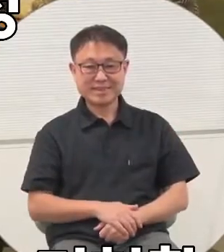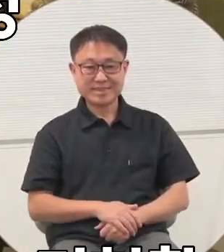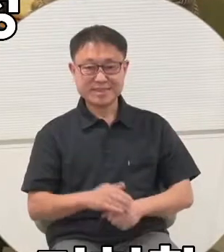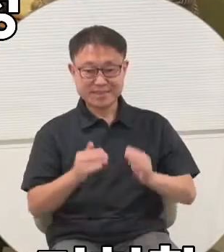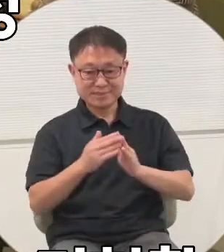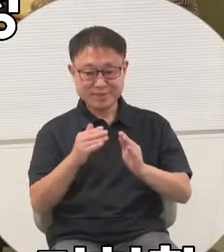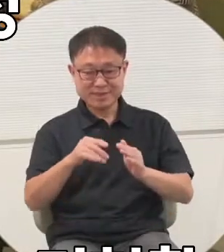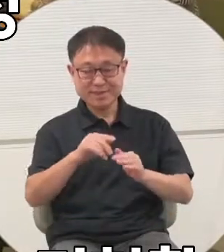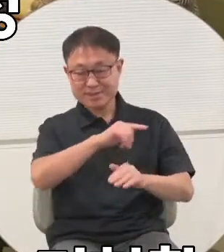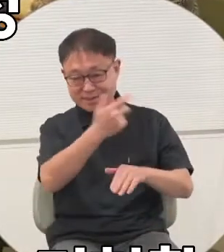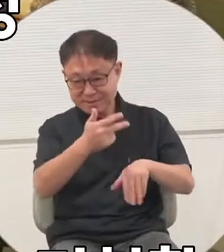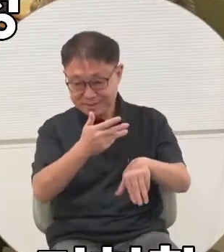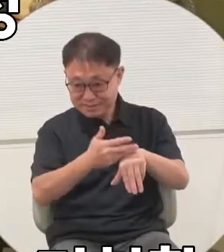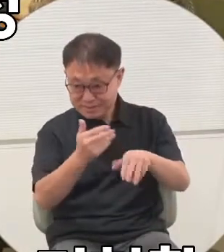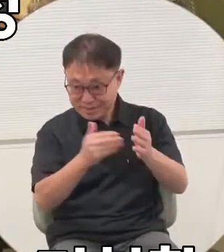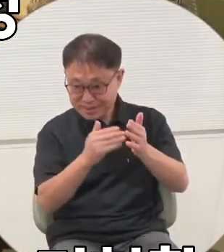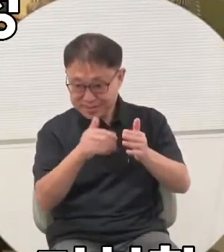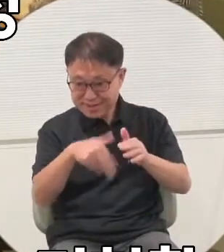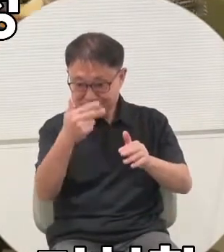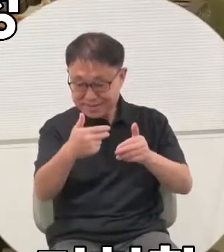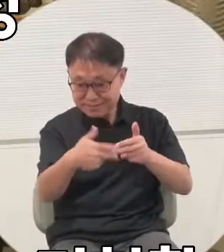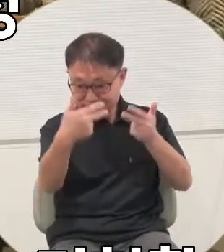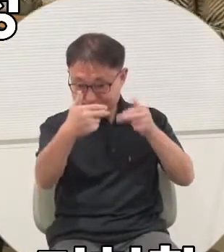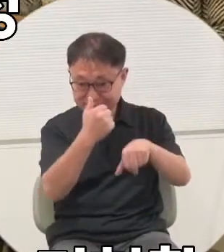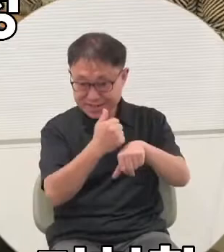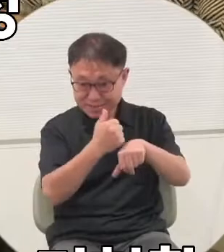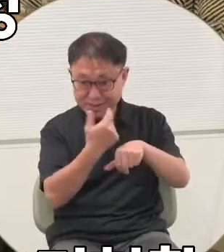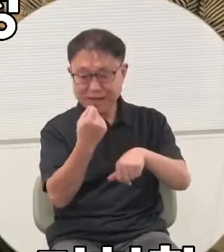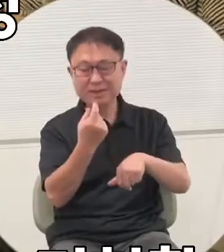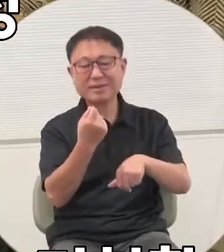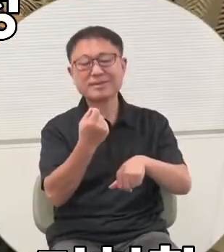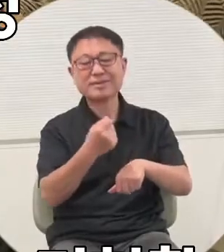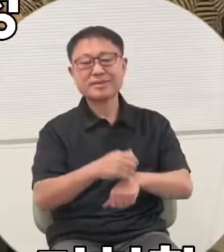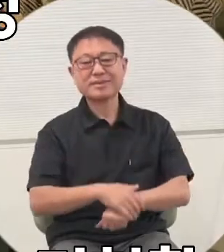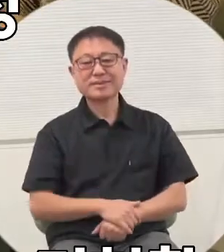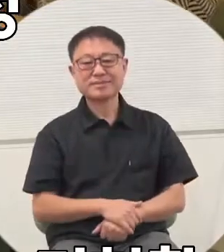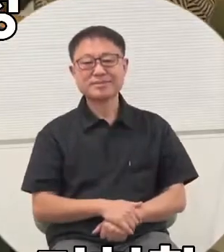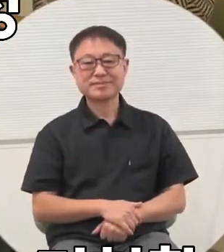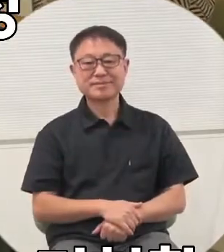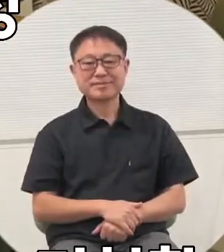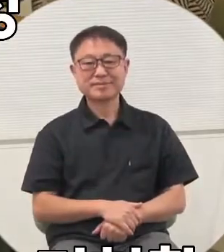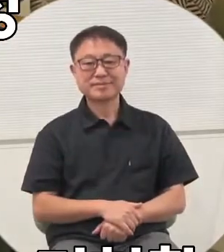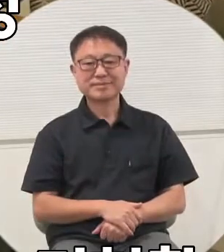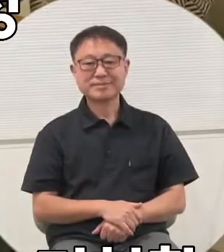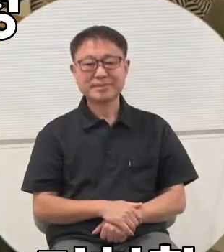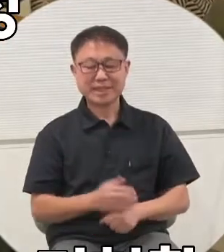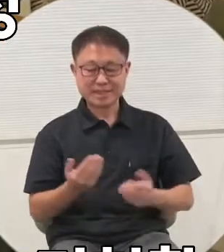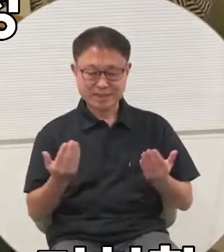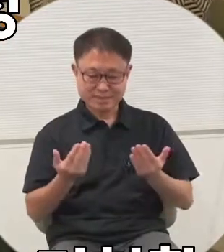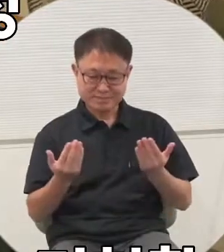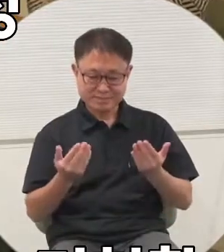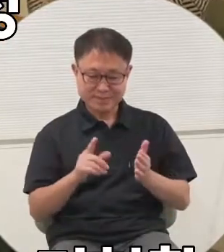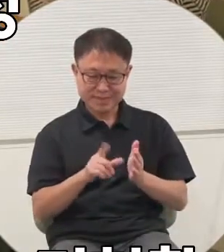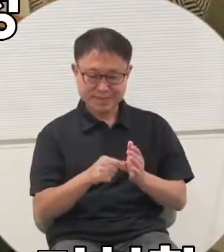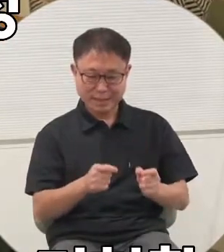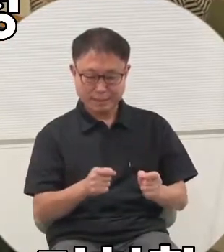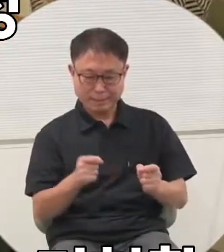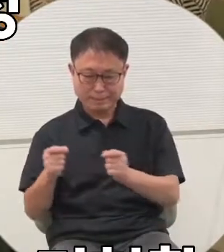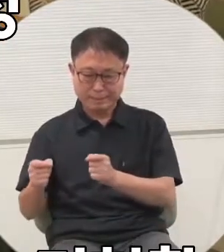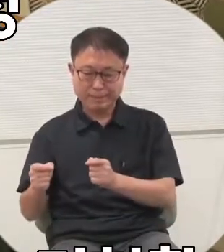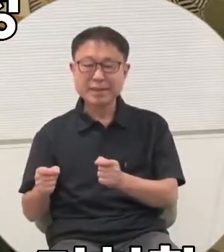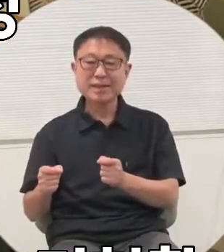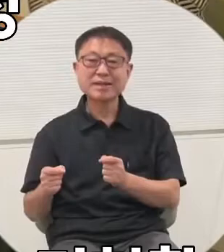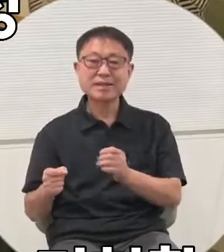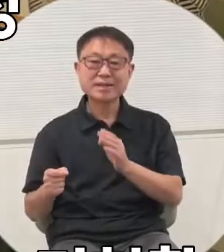밥 먹고 8시에 할까요? 회의도 8시에. 뭐 이런 거. 근무 시간이 연장됐다는 느낌.